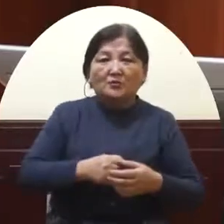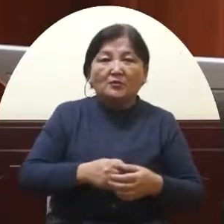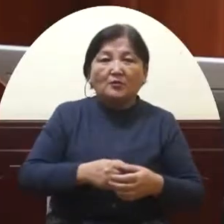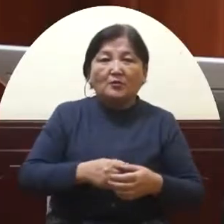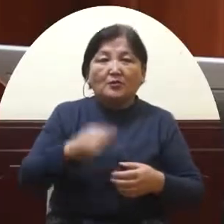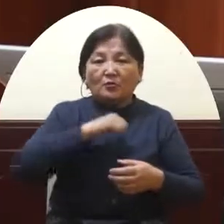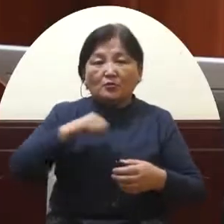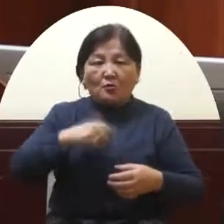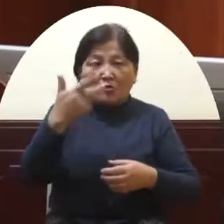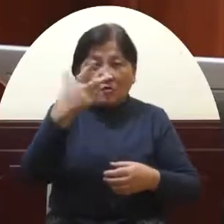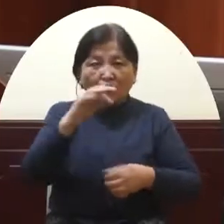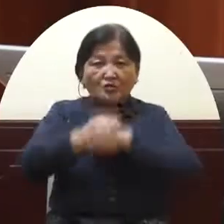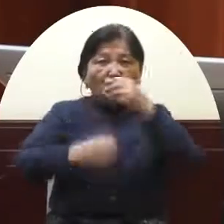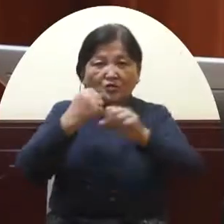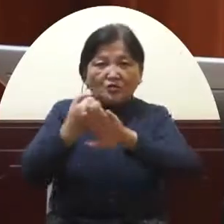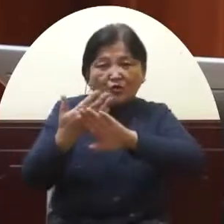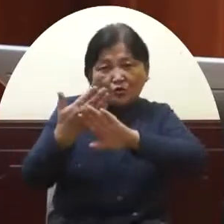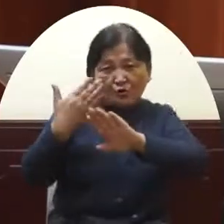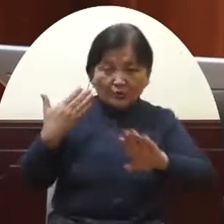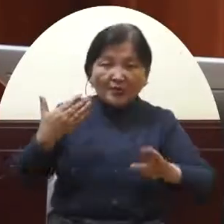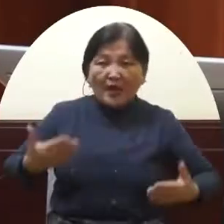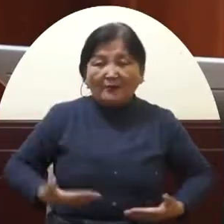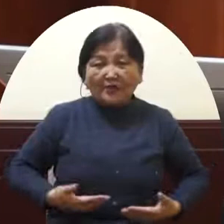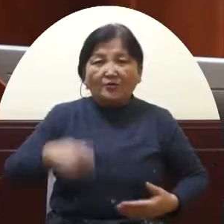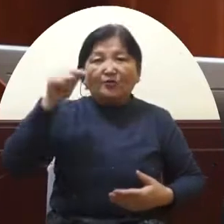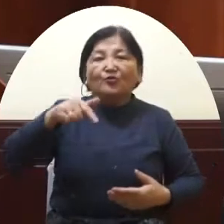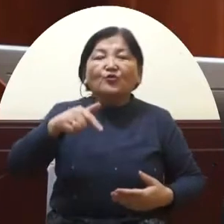өмнөх амьдралаар өнөөдрийн цонхыг харж байна.